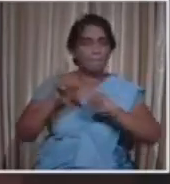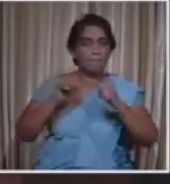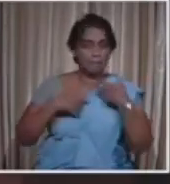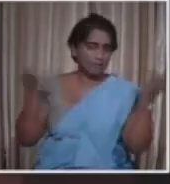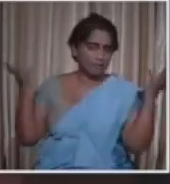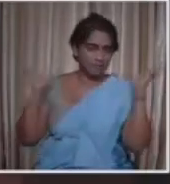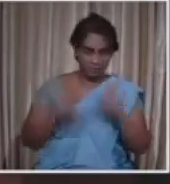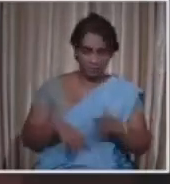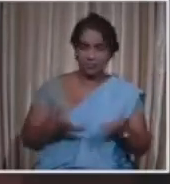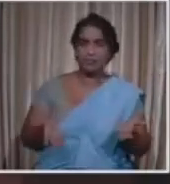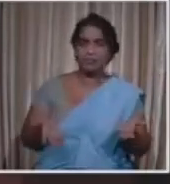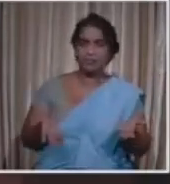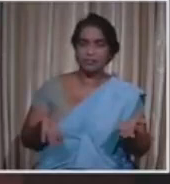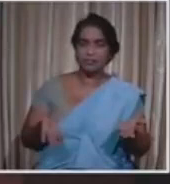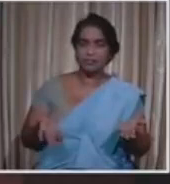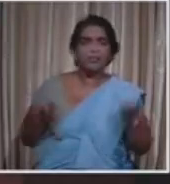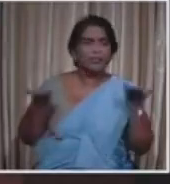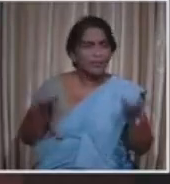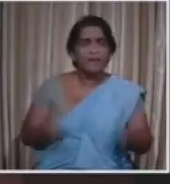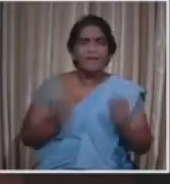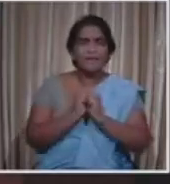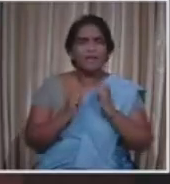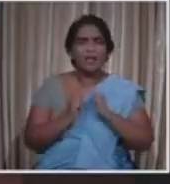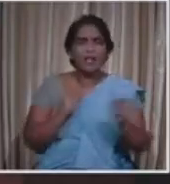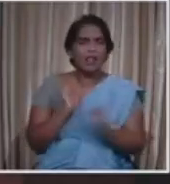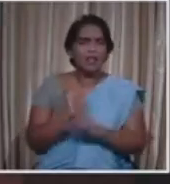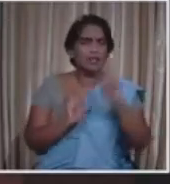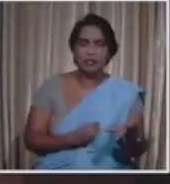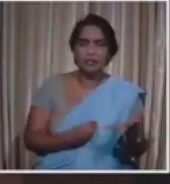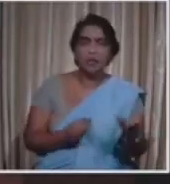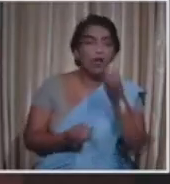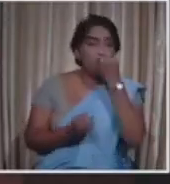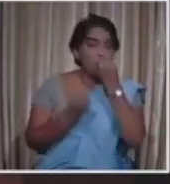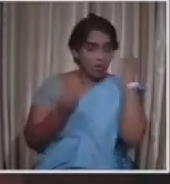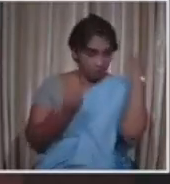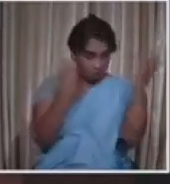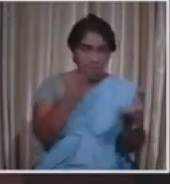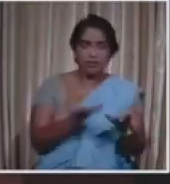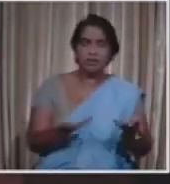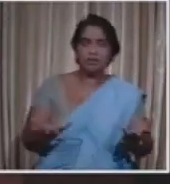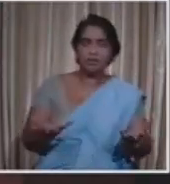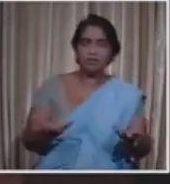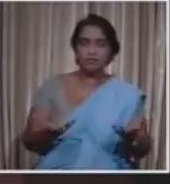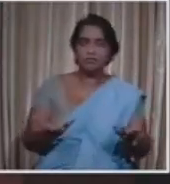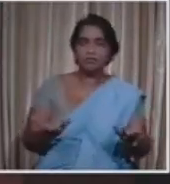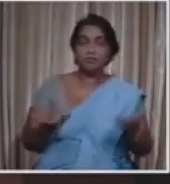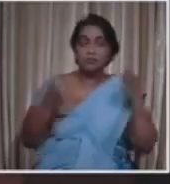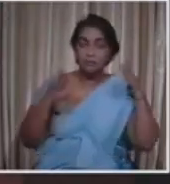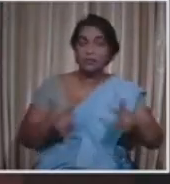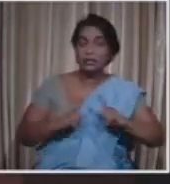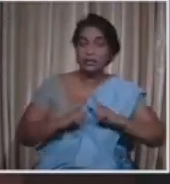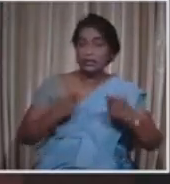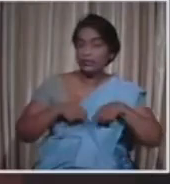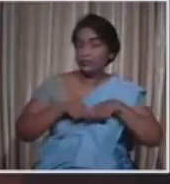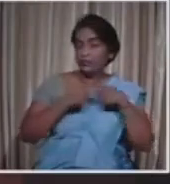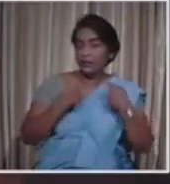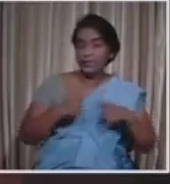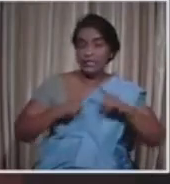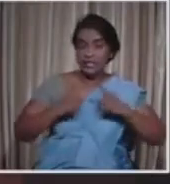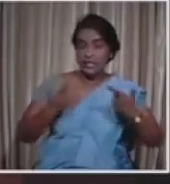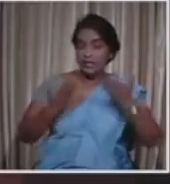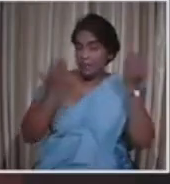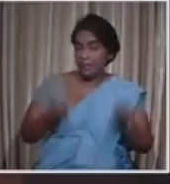වෙනවා මොකක්ද මේකෙන් ලක්ෂ 220ට තියෙන ඵලය කියලා මෙන්නවද අද ජීවන වියදම ජීවන